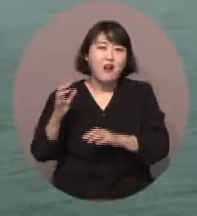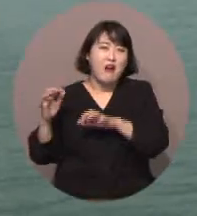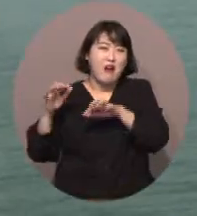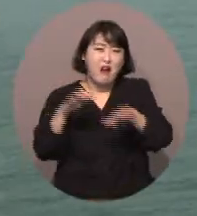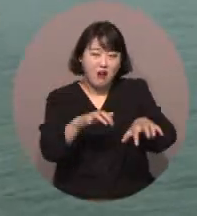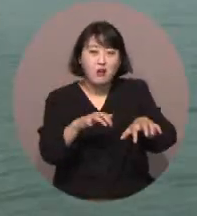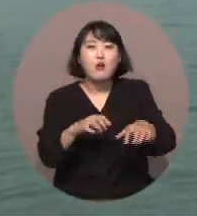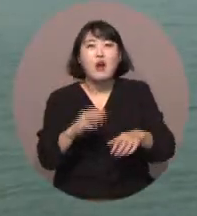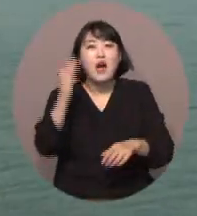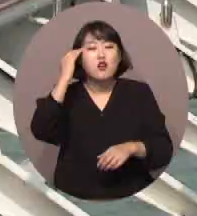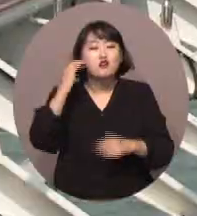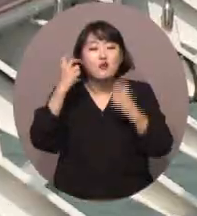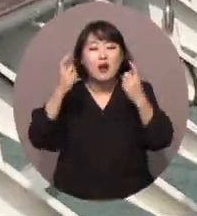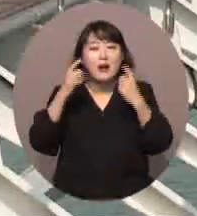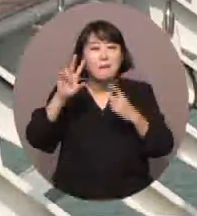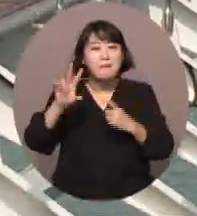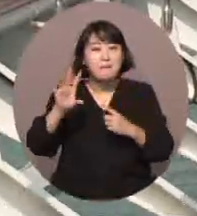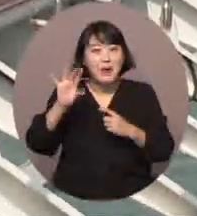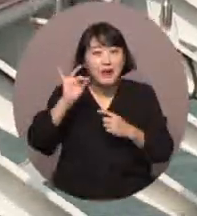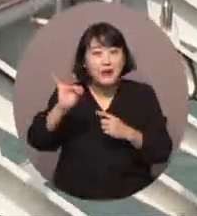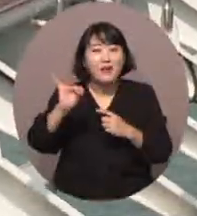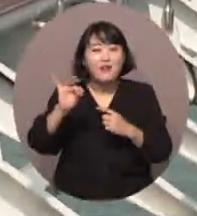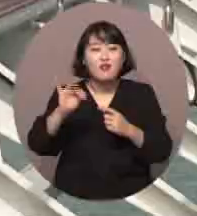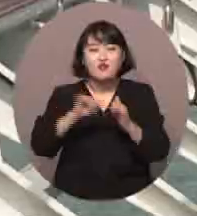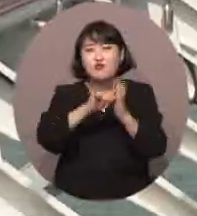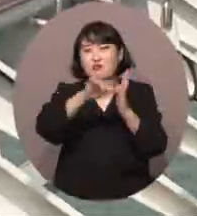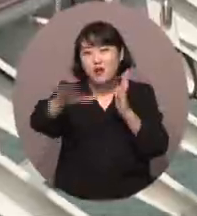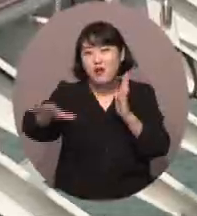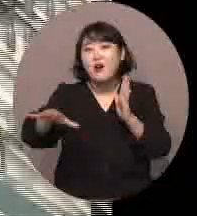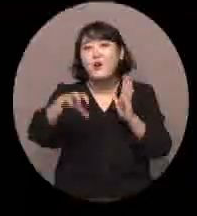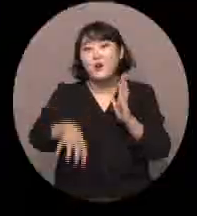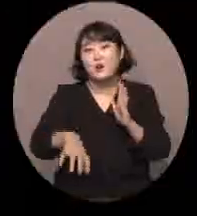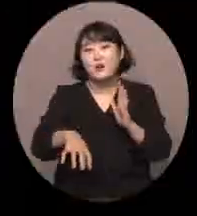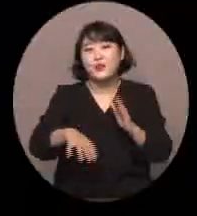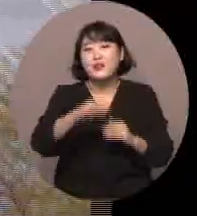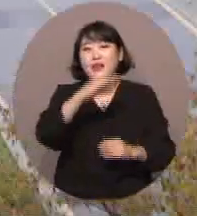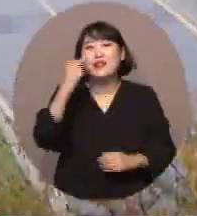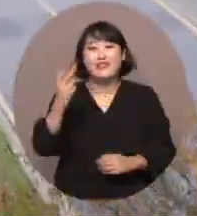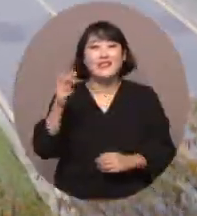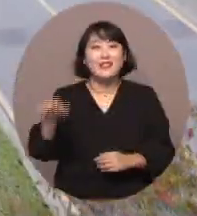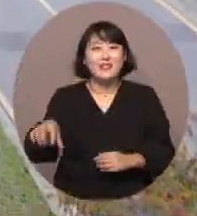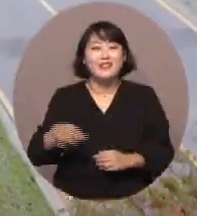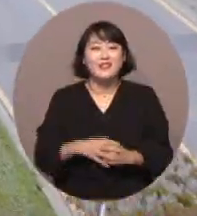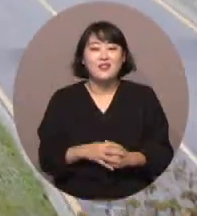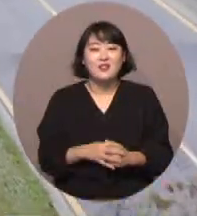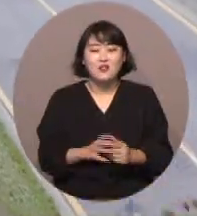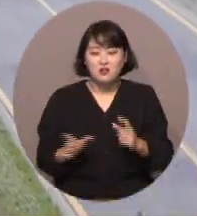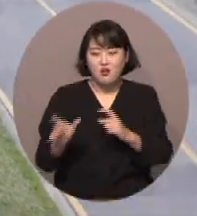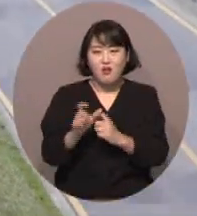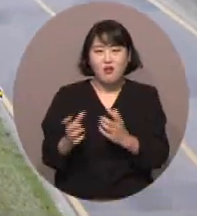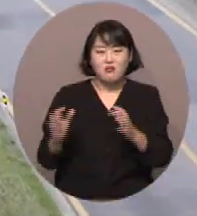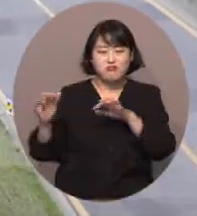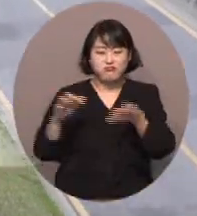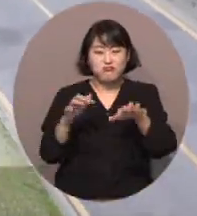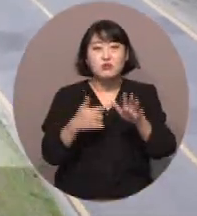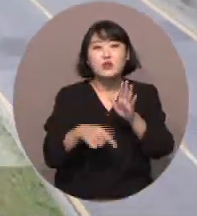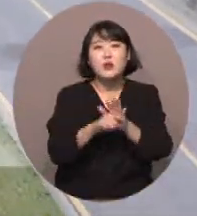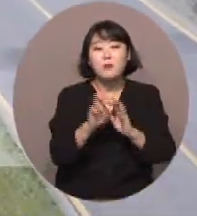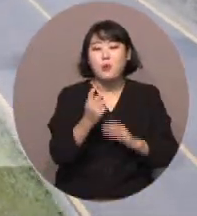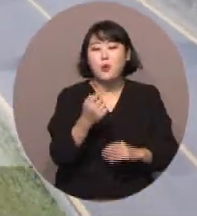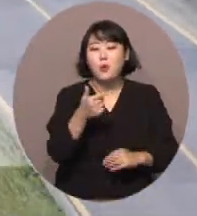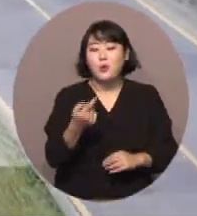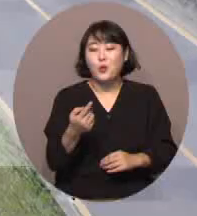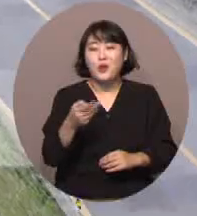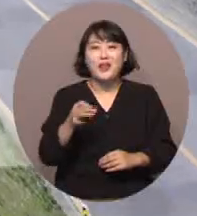백선에 선정되는 등 예산의 대표 관광지로 거듭났습니다. 이곳에 더 많은 사람들을 끌어들일 모노레일이